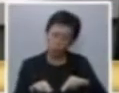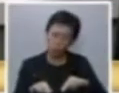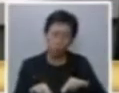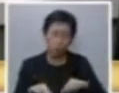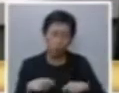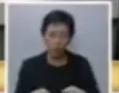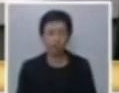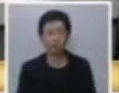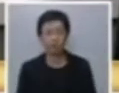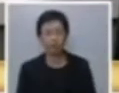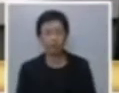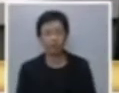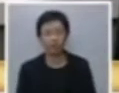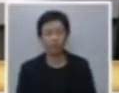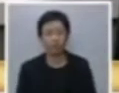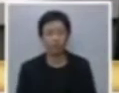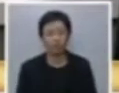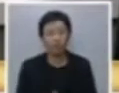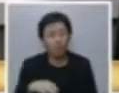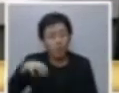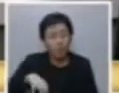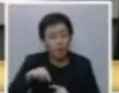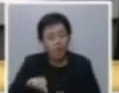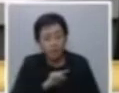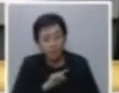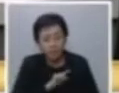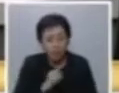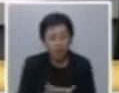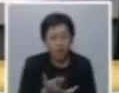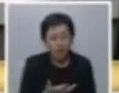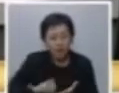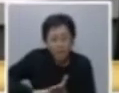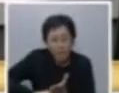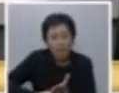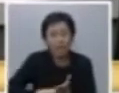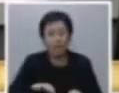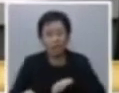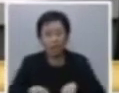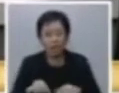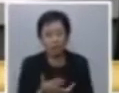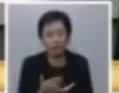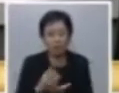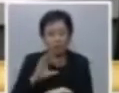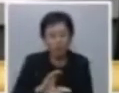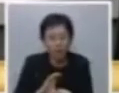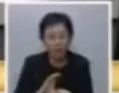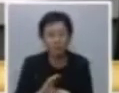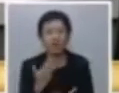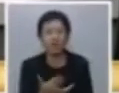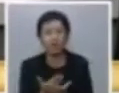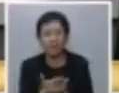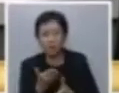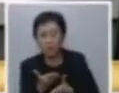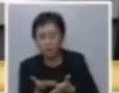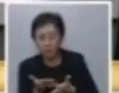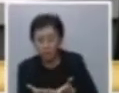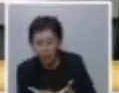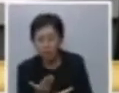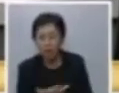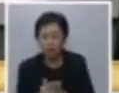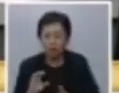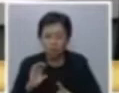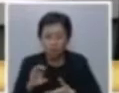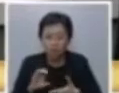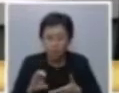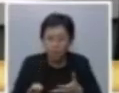น่วยงานต่างๆที่ถูกปรับเป็นพันๆนี่คือความสามารถในการก่อหนี้ผูกพันในการบริหารงบประมาณงวดงานงวดเงินไม่เป็นไปตามสิ่งที่กำห